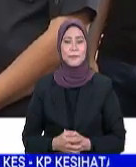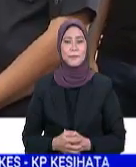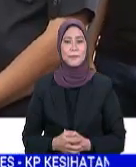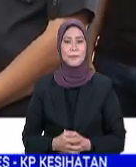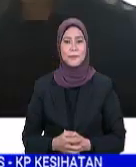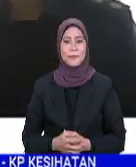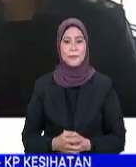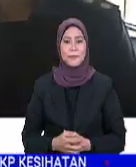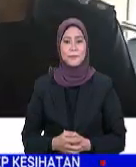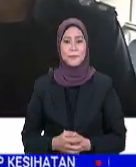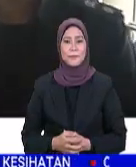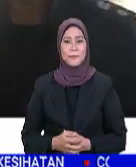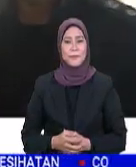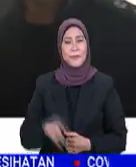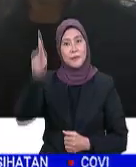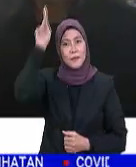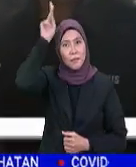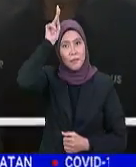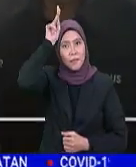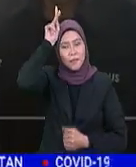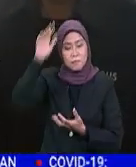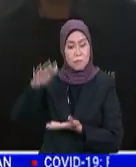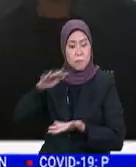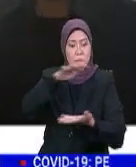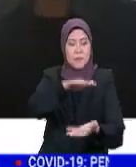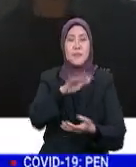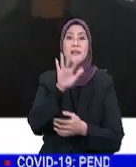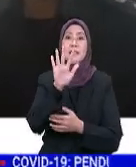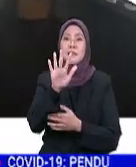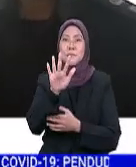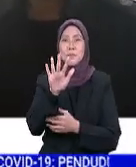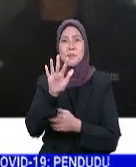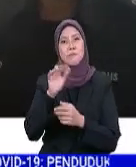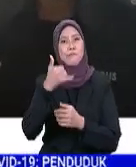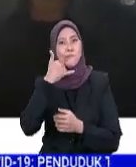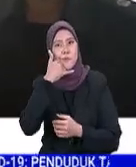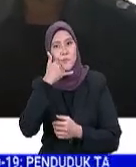negara untuk Kelantan dibkan setakat l